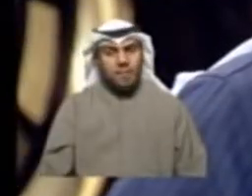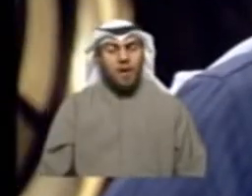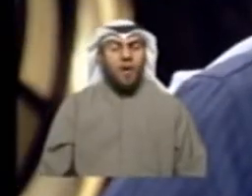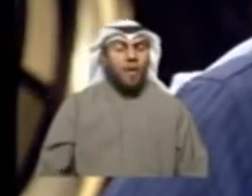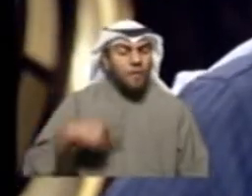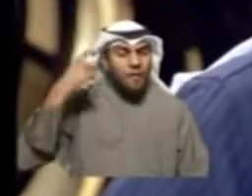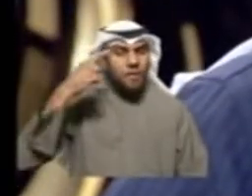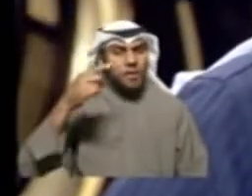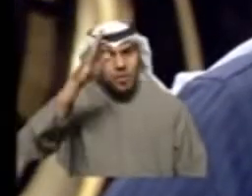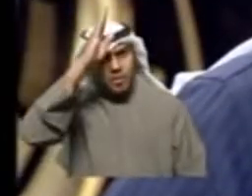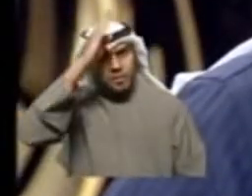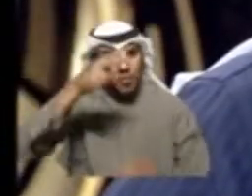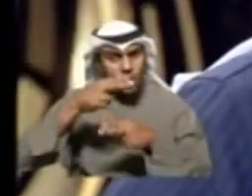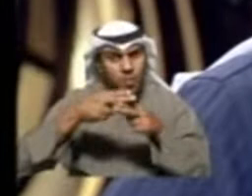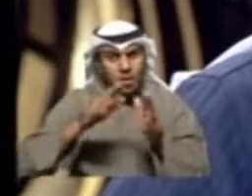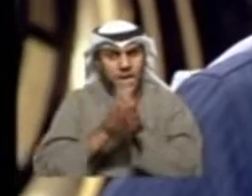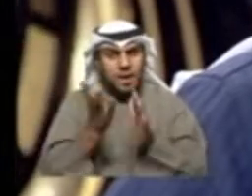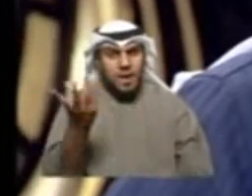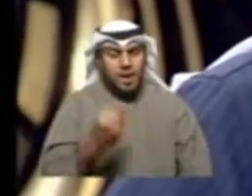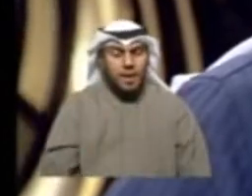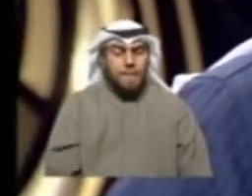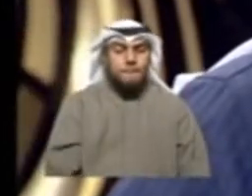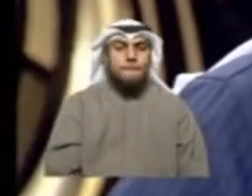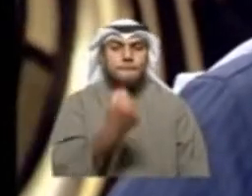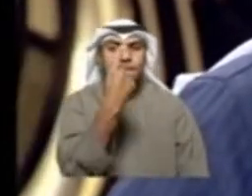يقارب من 100 مليار دولار